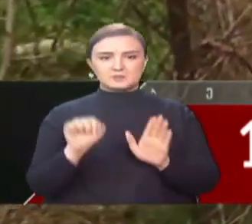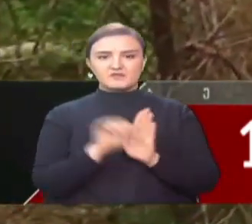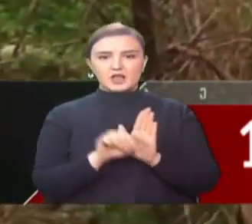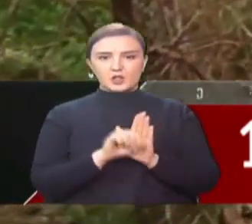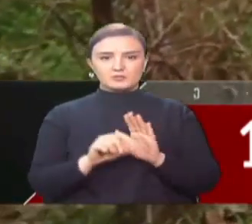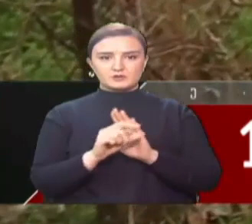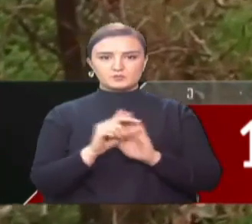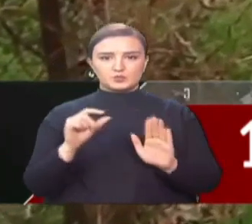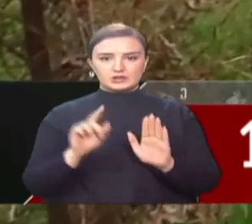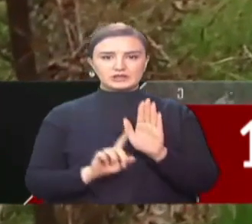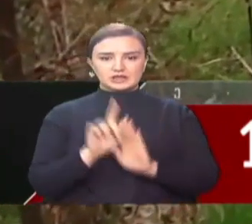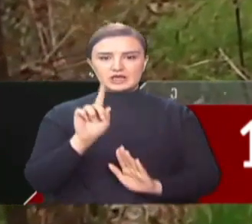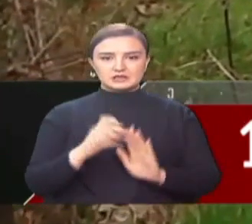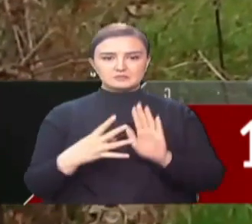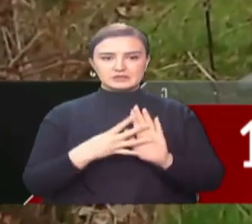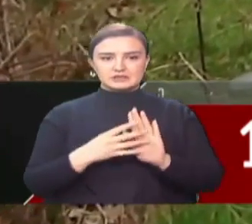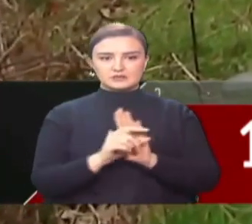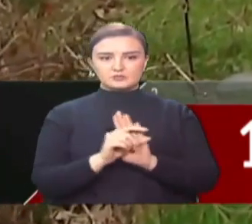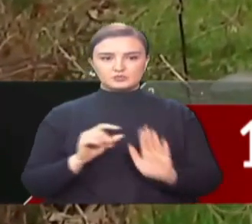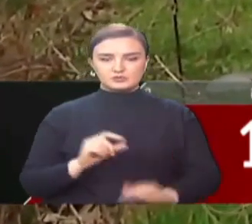მკვლელობის მუხლით დაიწყო, 119 მუხლით.